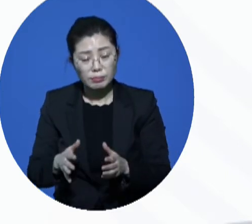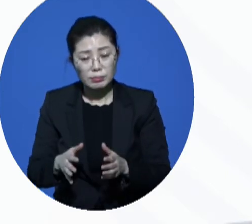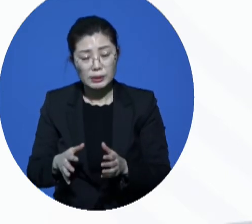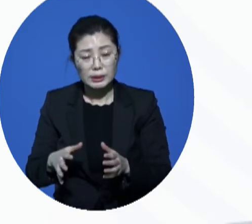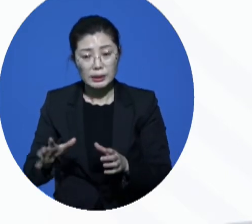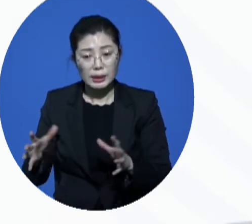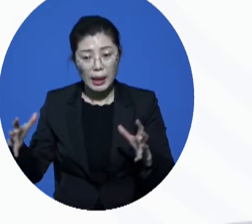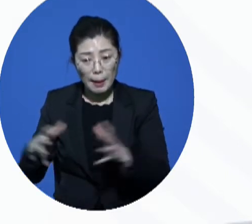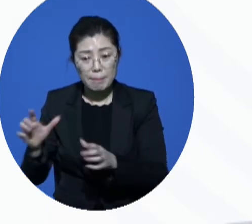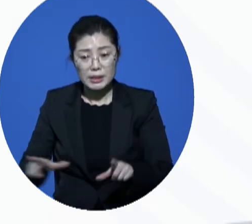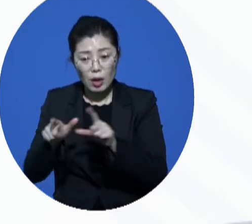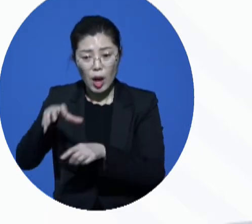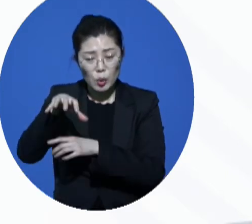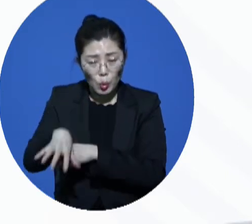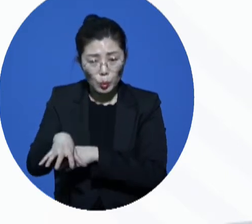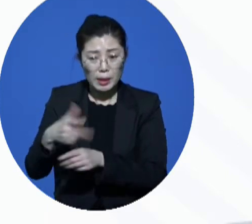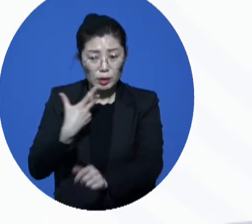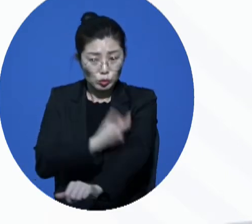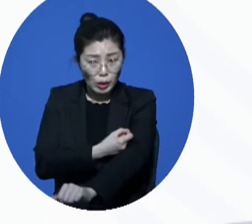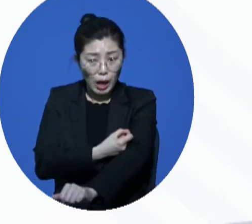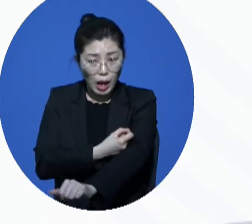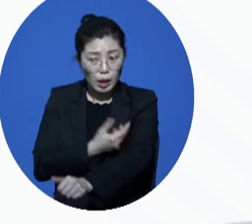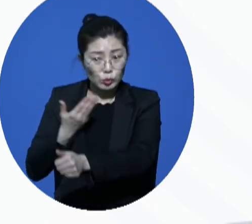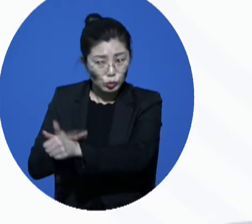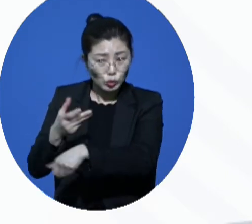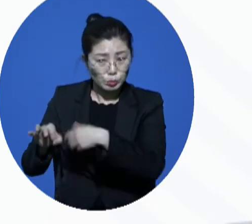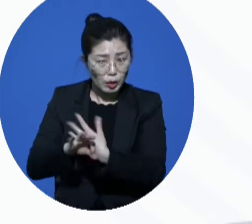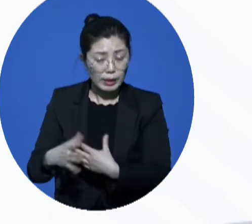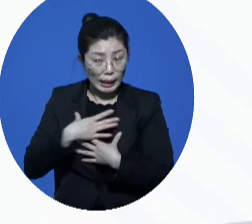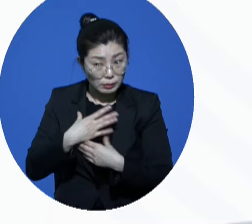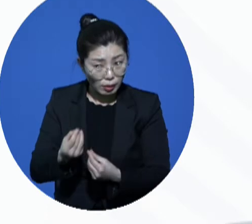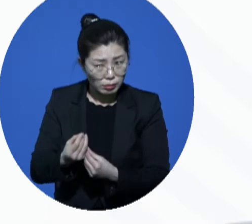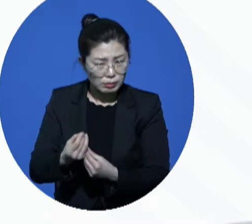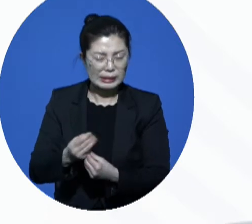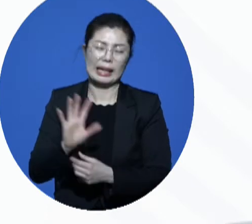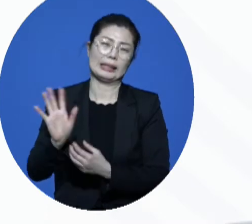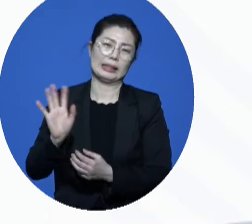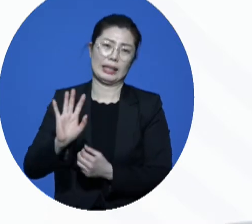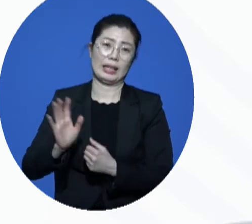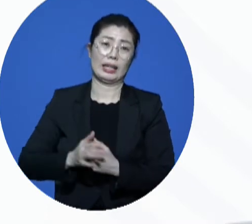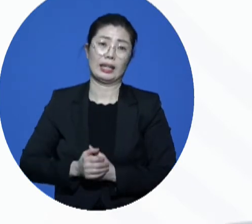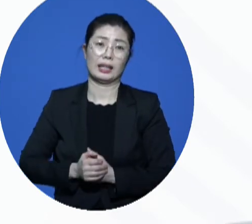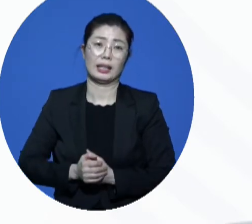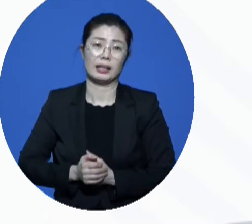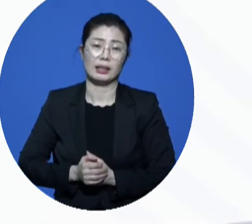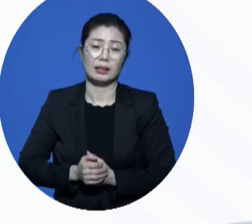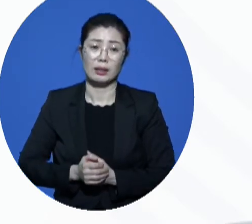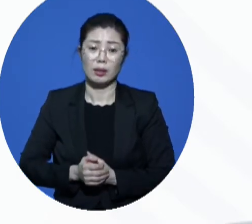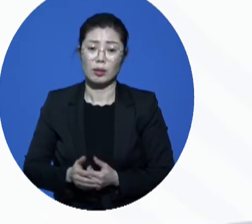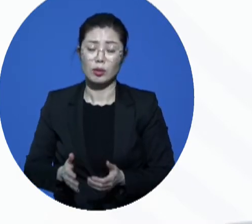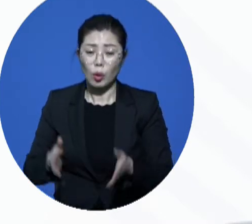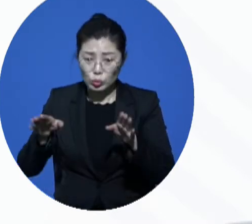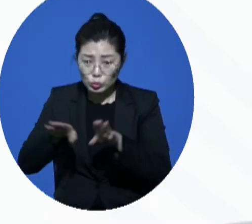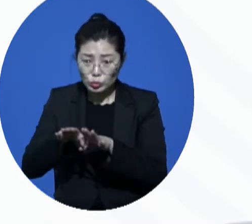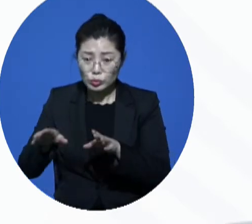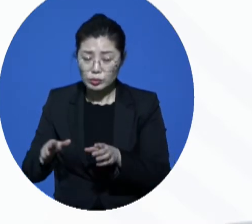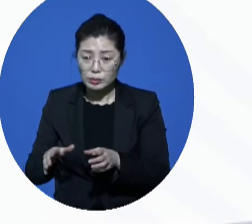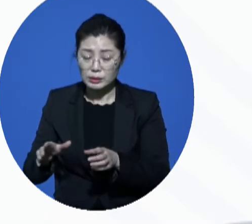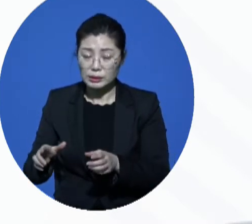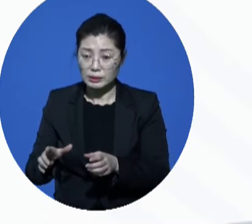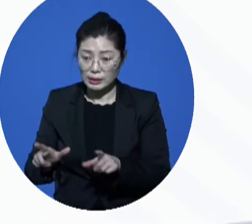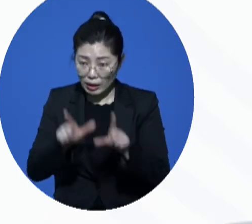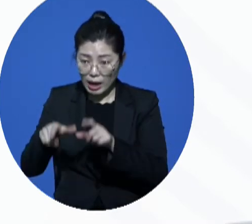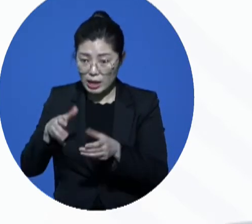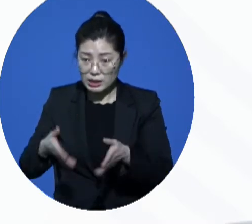시설이 안전하다고 생각하지 않는 거죠. 그런데 백신이 무언가 구원을 해주고 거주시설의 안전을 담보할 것처럼